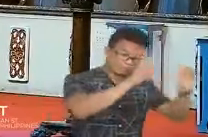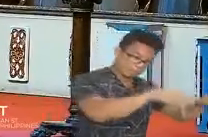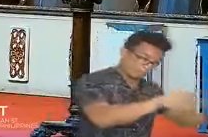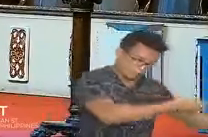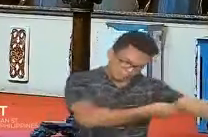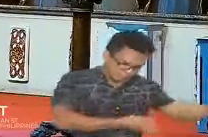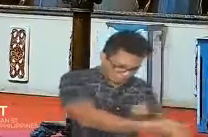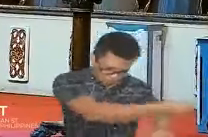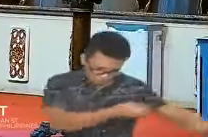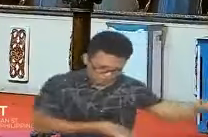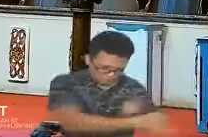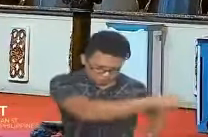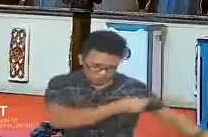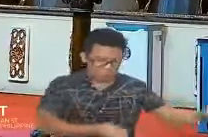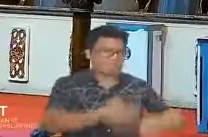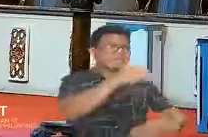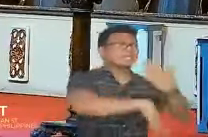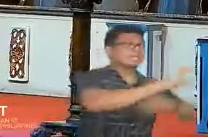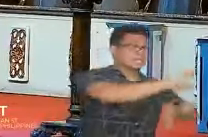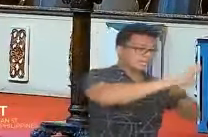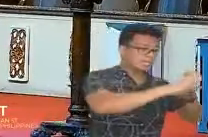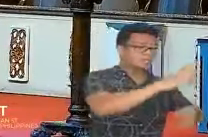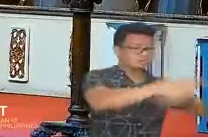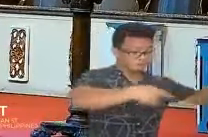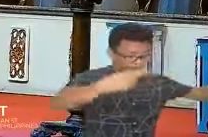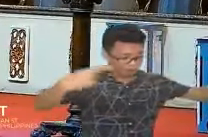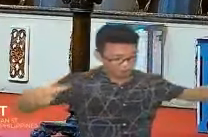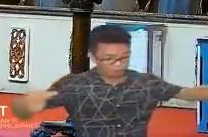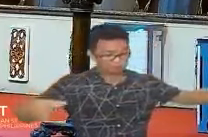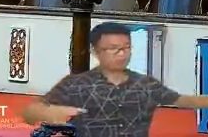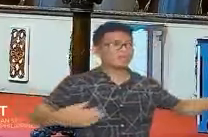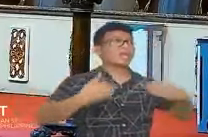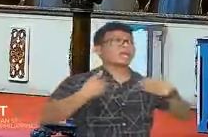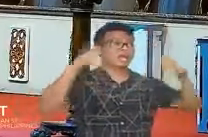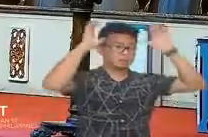son, kining atong ta. So, they went to the barangay captain.